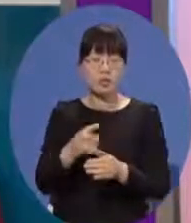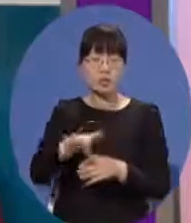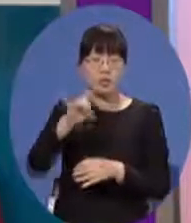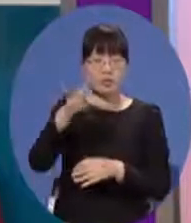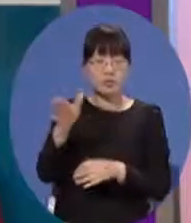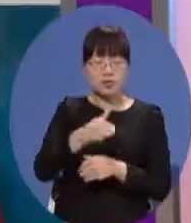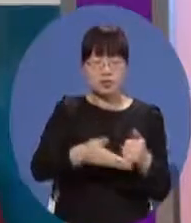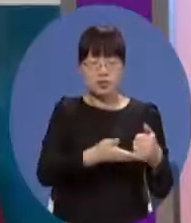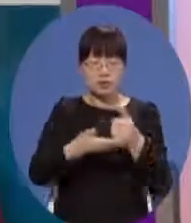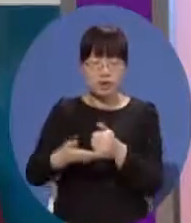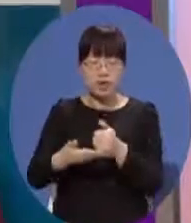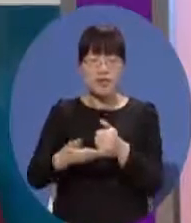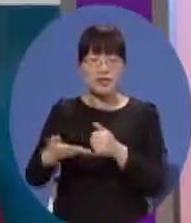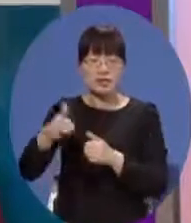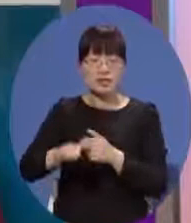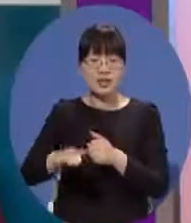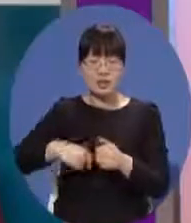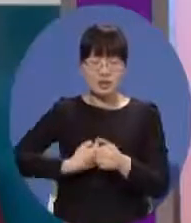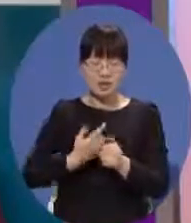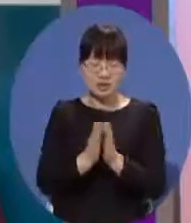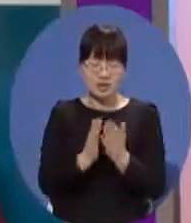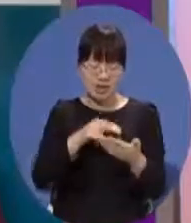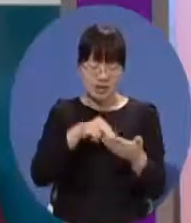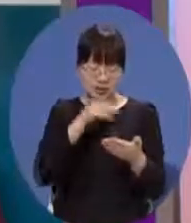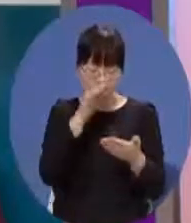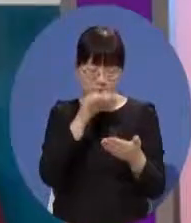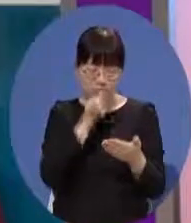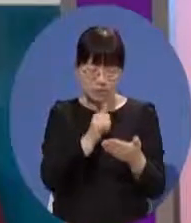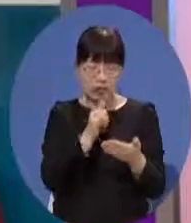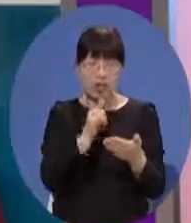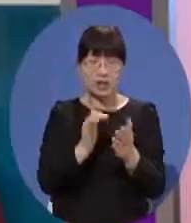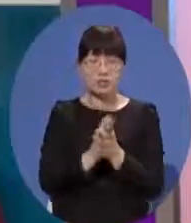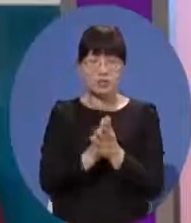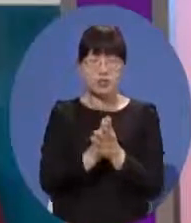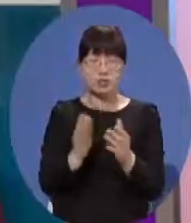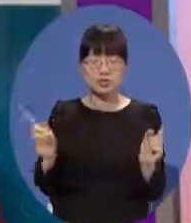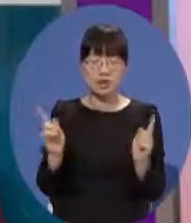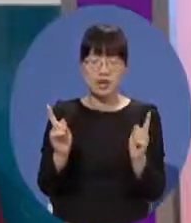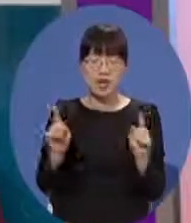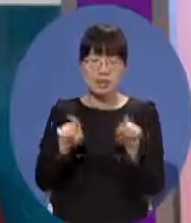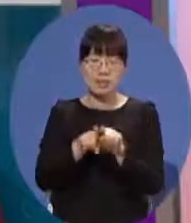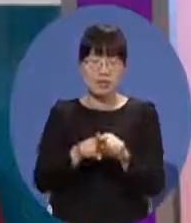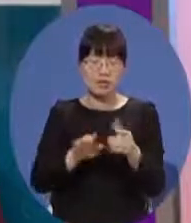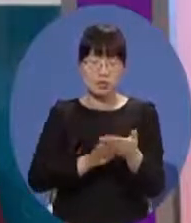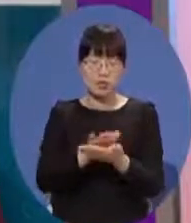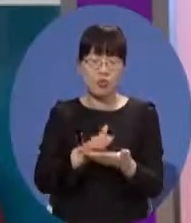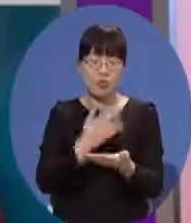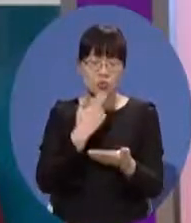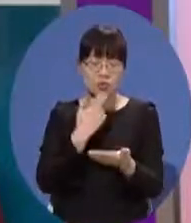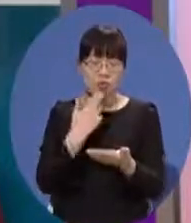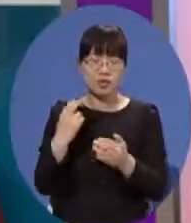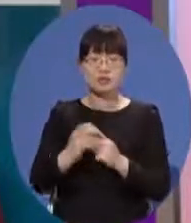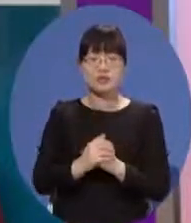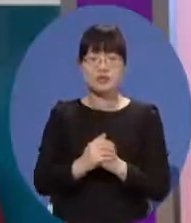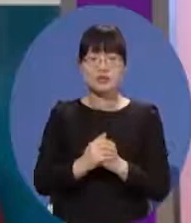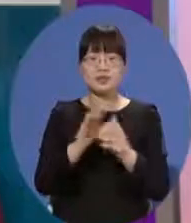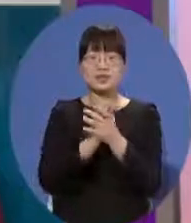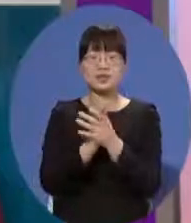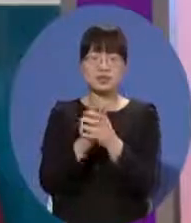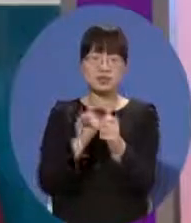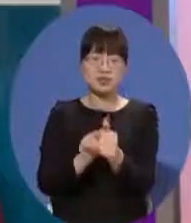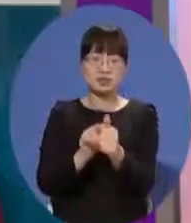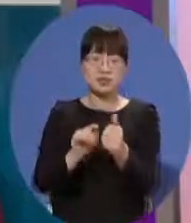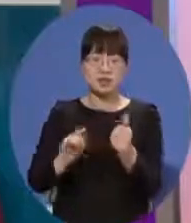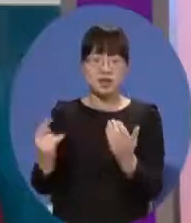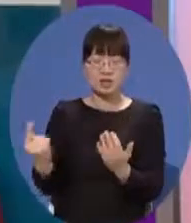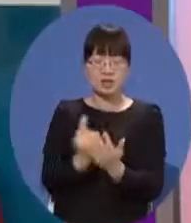처음부터 초대해놓고도 자기 혼자 책 보고 게임하느니라고 친구하고 별로 안 노는 경우, 또 그 다음에 또 이제 친구들이